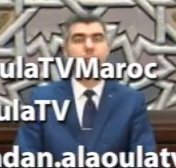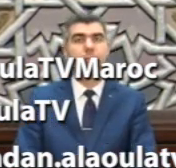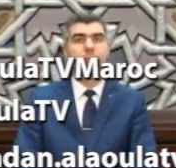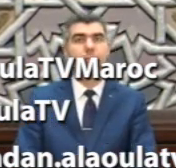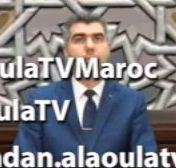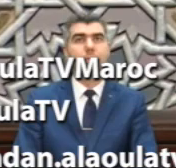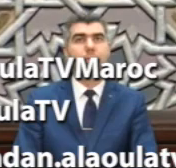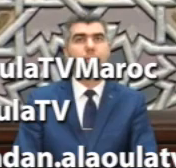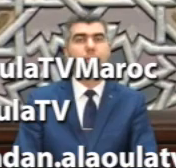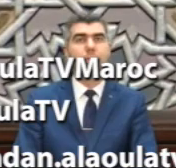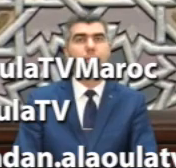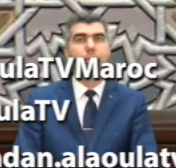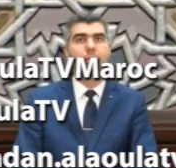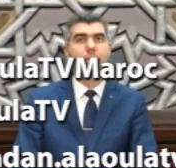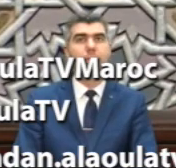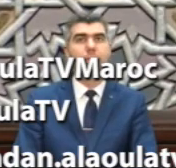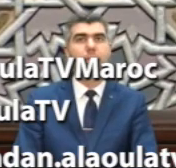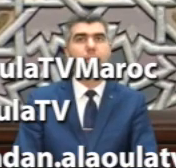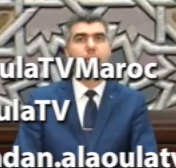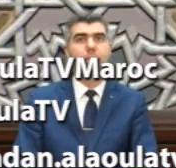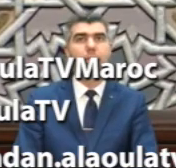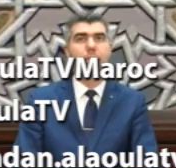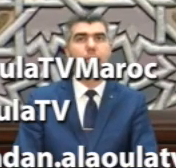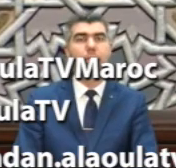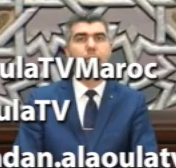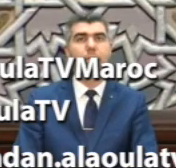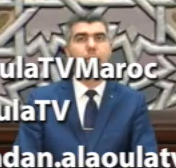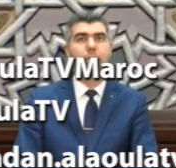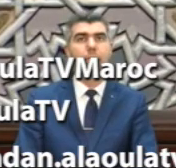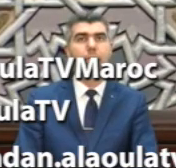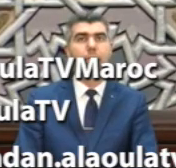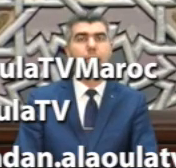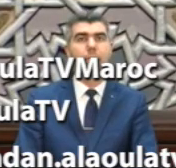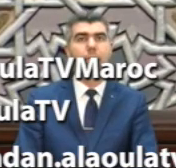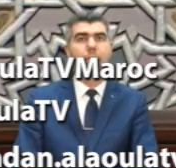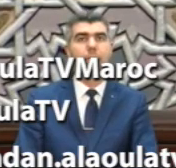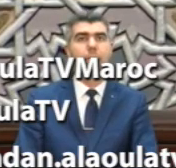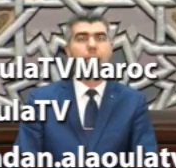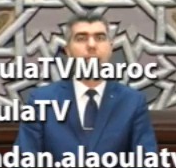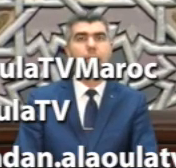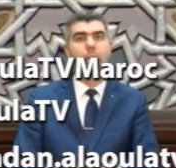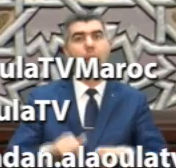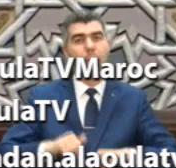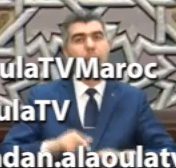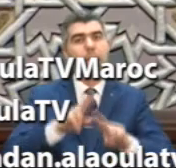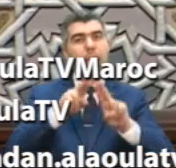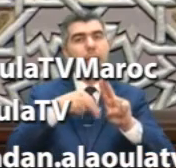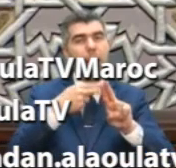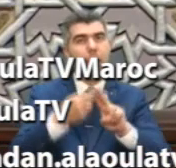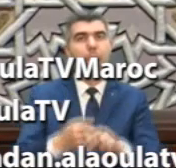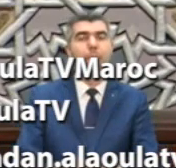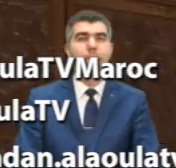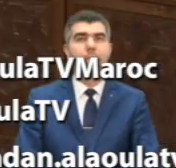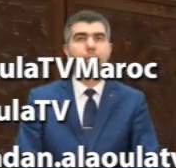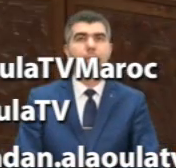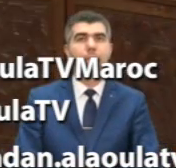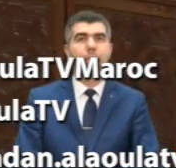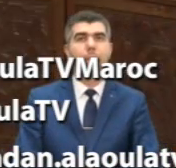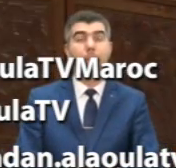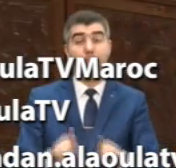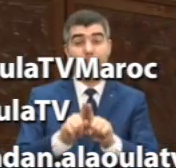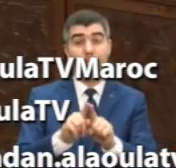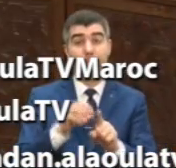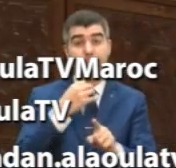تعقيب اضافي حول الموضوع؟ لا تعقيب، تفضل السيد كتيب. شكرا السيد الرئيس. هو السيد النائب